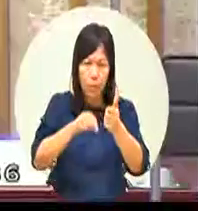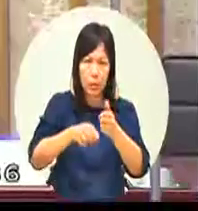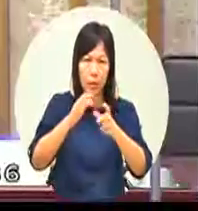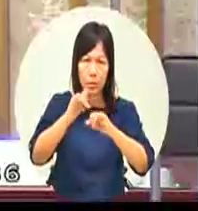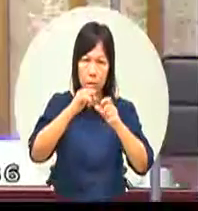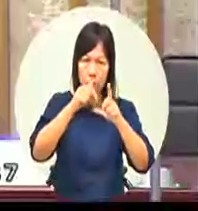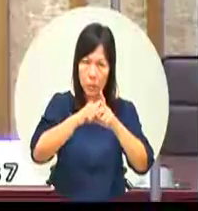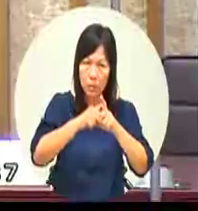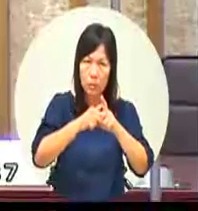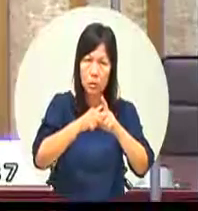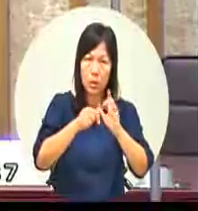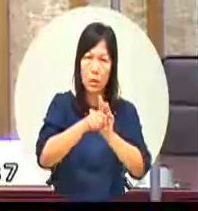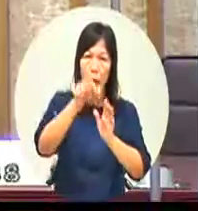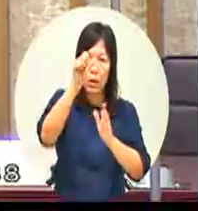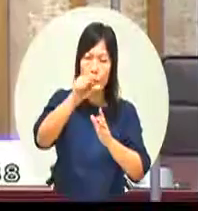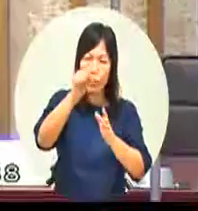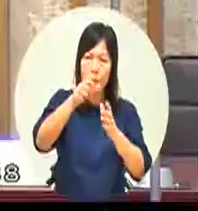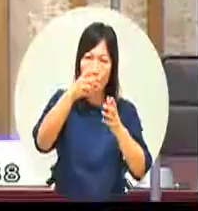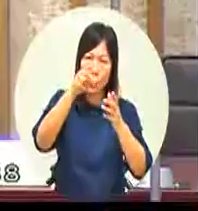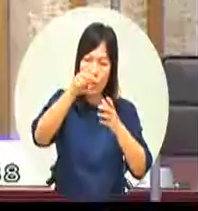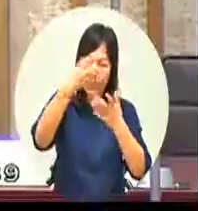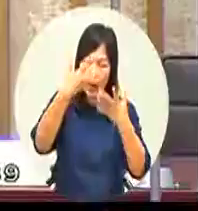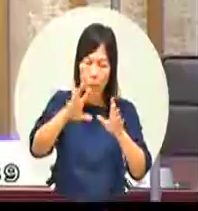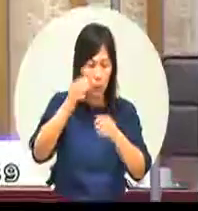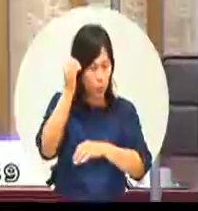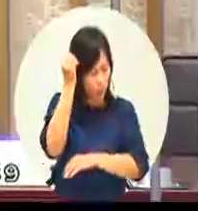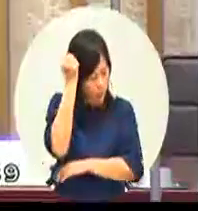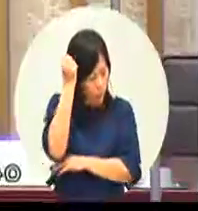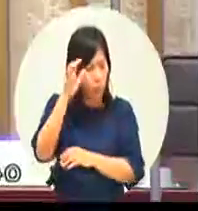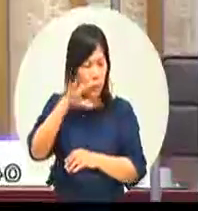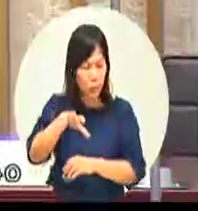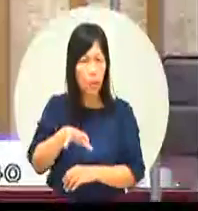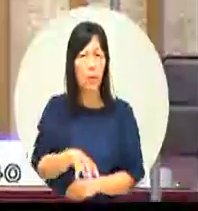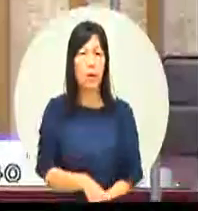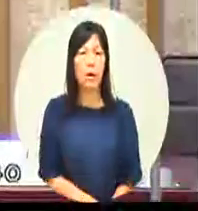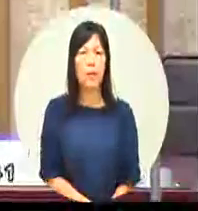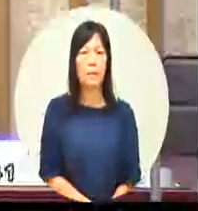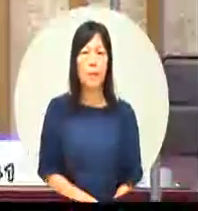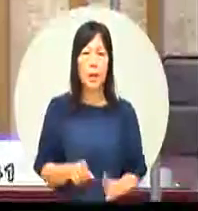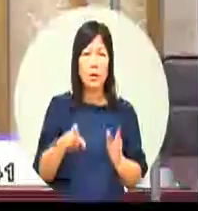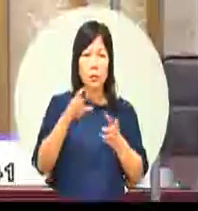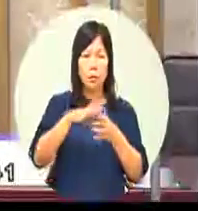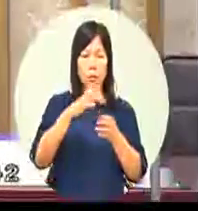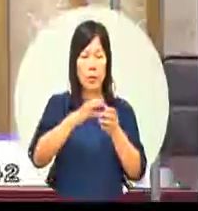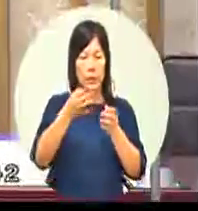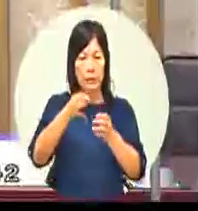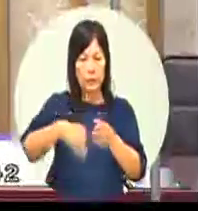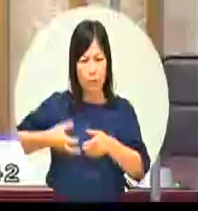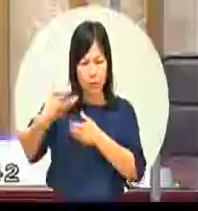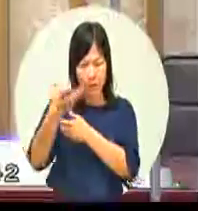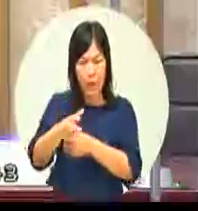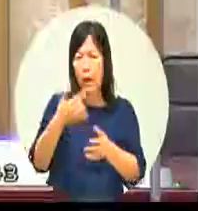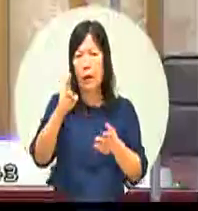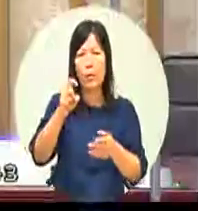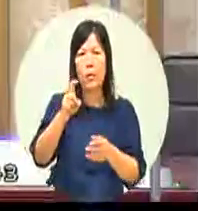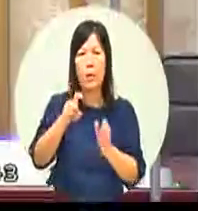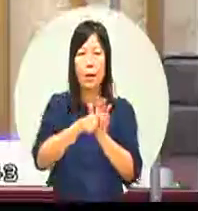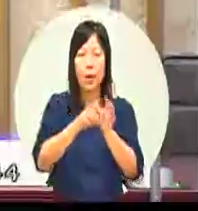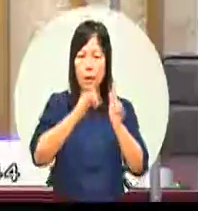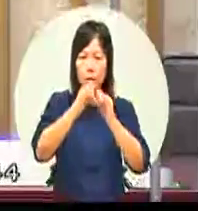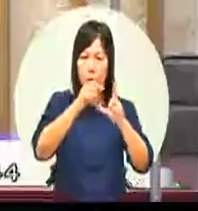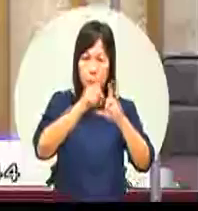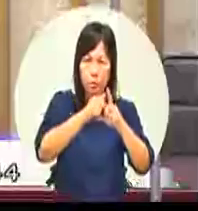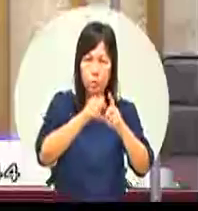有5100多户，它还是必须要有一些这个基金，我们还没有办法交出去，所以有一些部分社区的维管费用